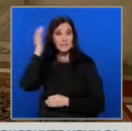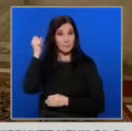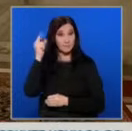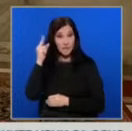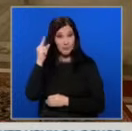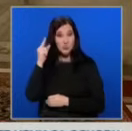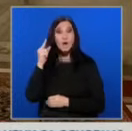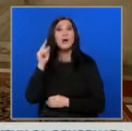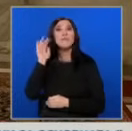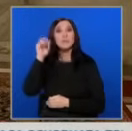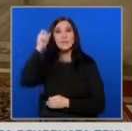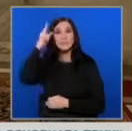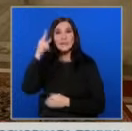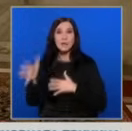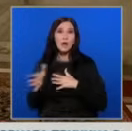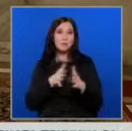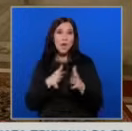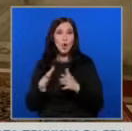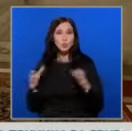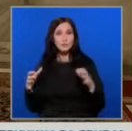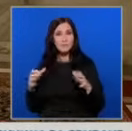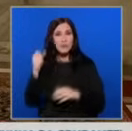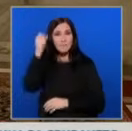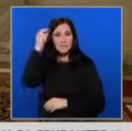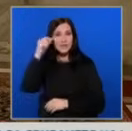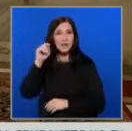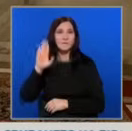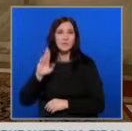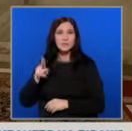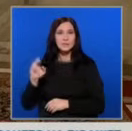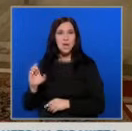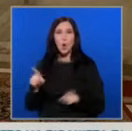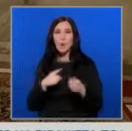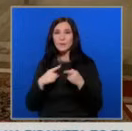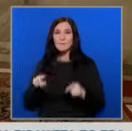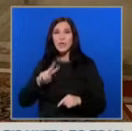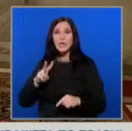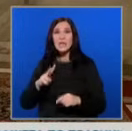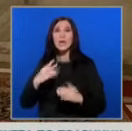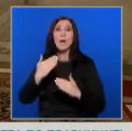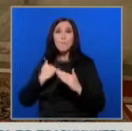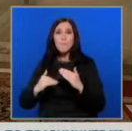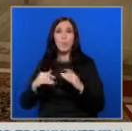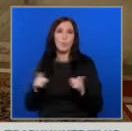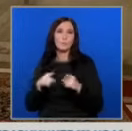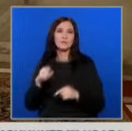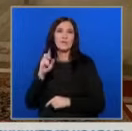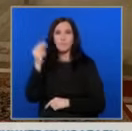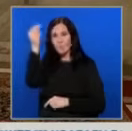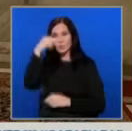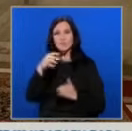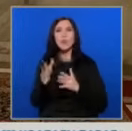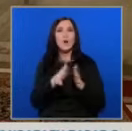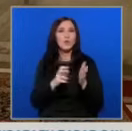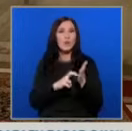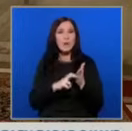да бъдат председателя на Народното събрание, председателя на ВКС, управител или подуправител на БНБ, председател или